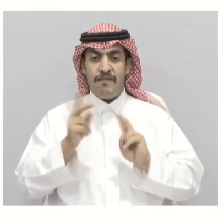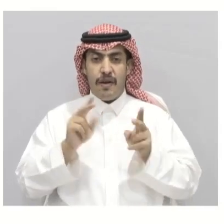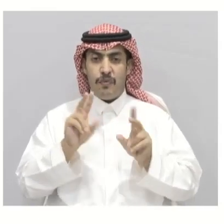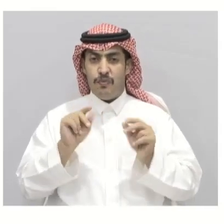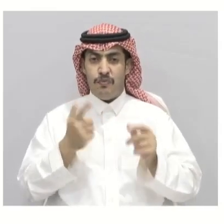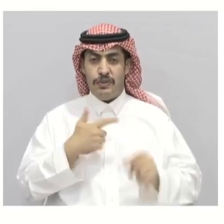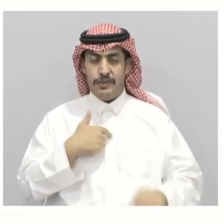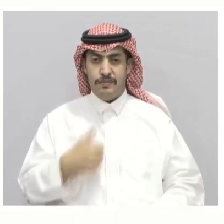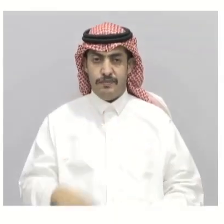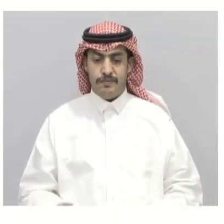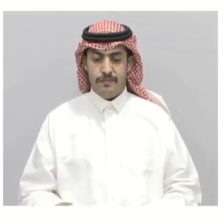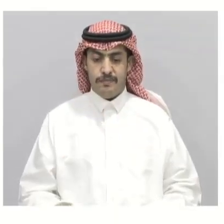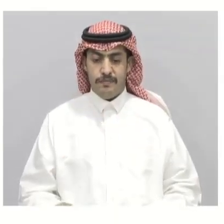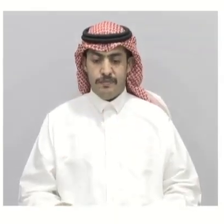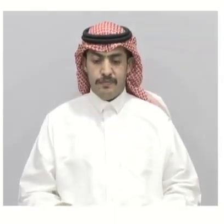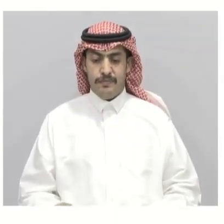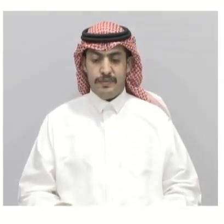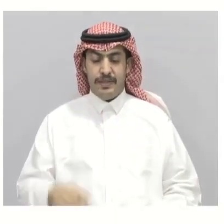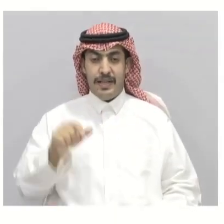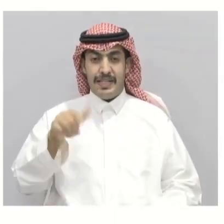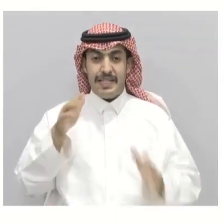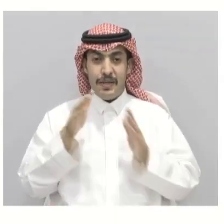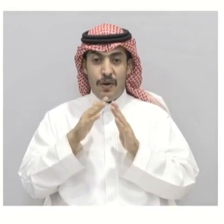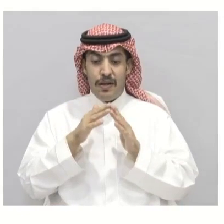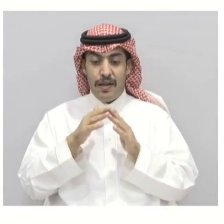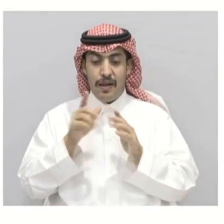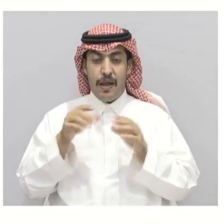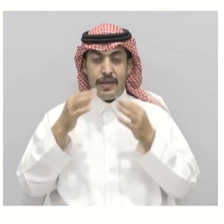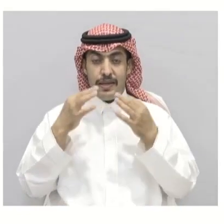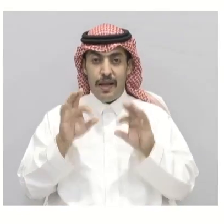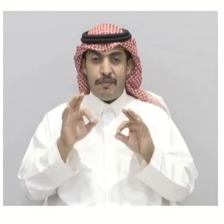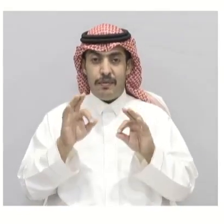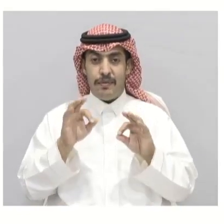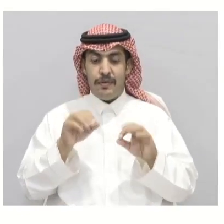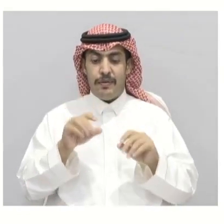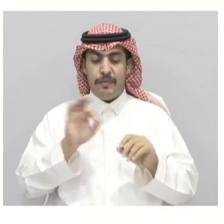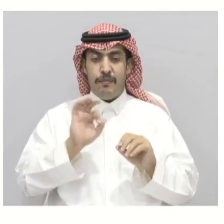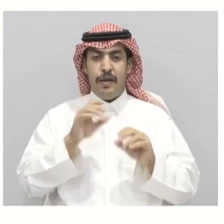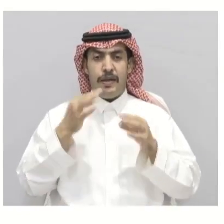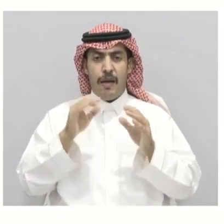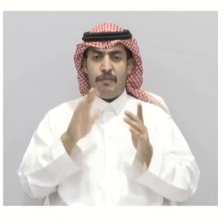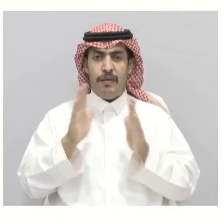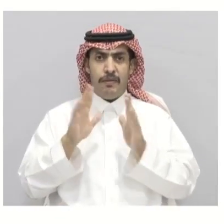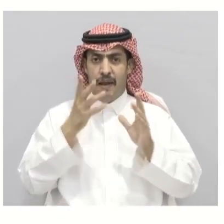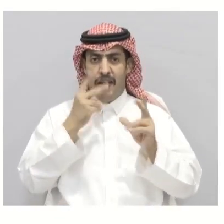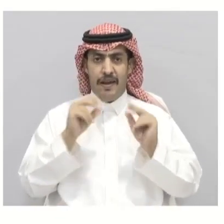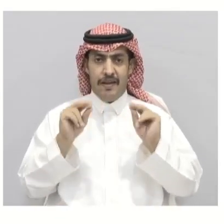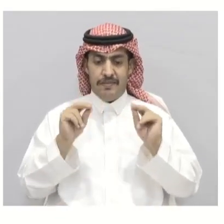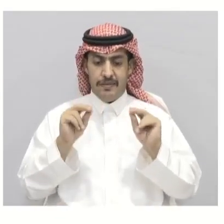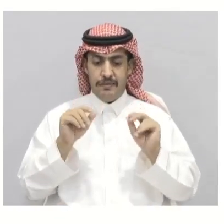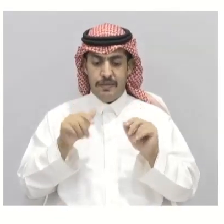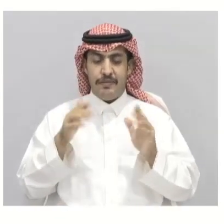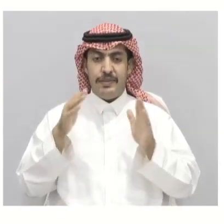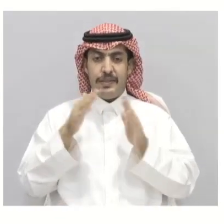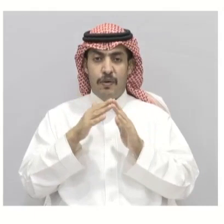بينهما قلنا ان الزوايا المتكامله اي يكمل بعضها الاخر هي